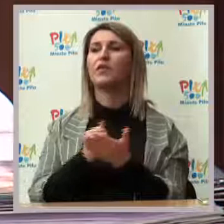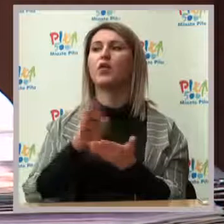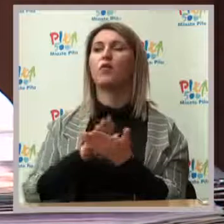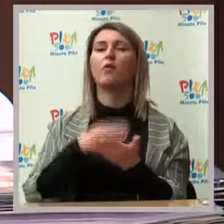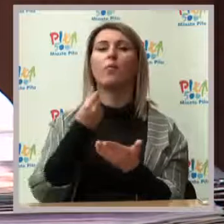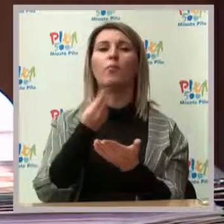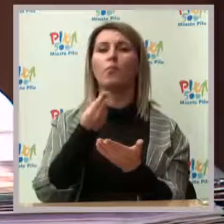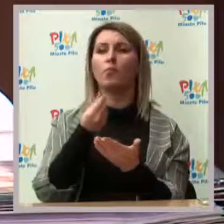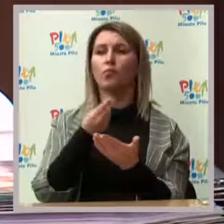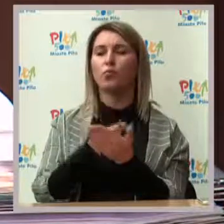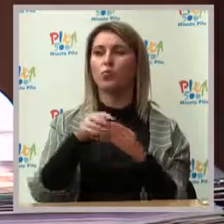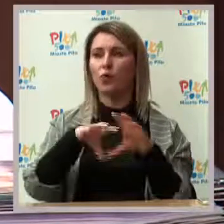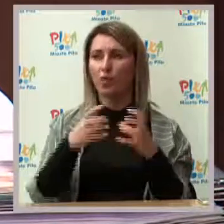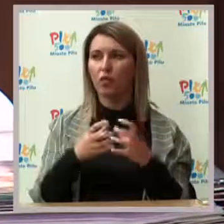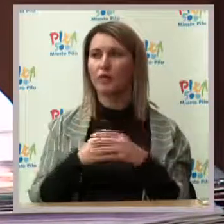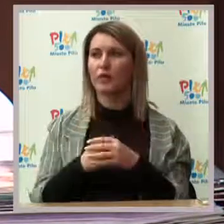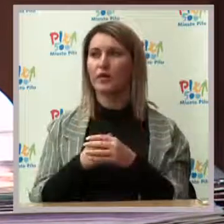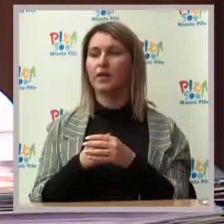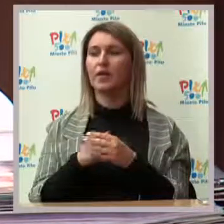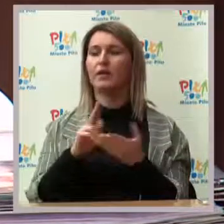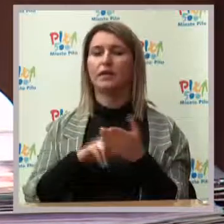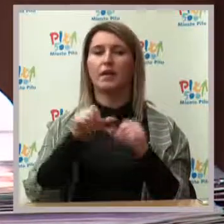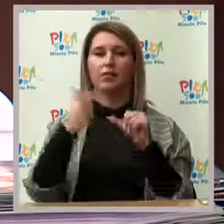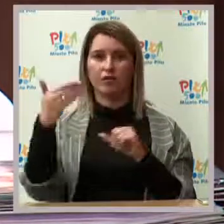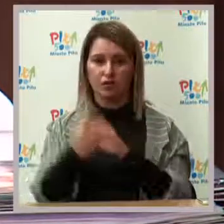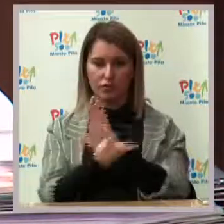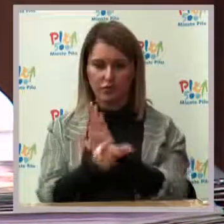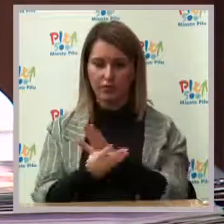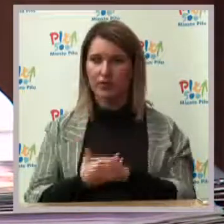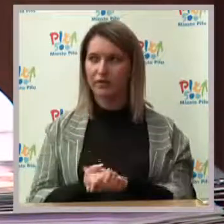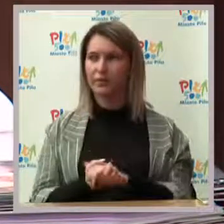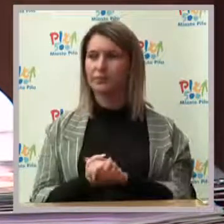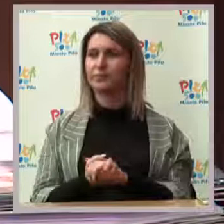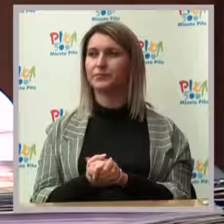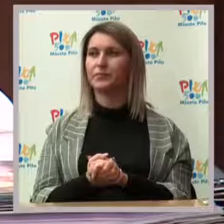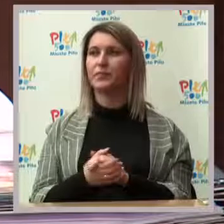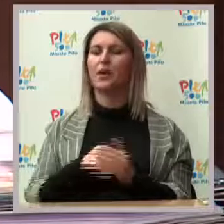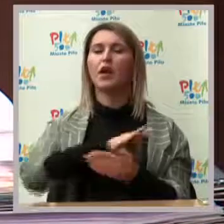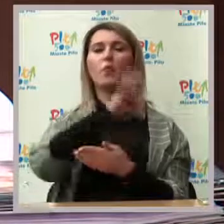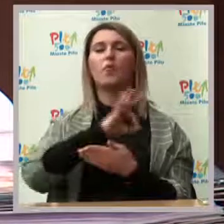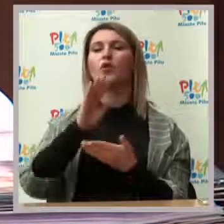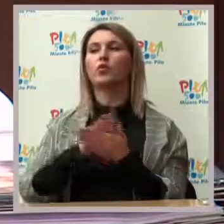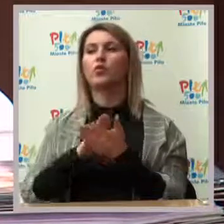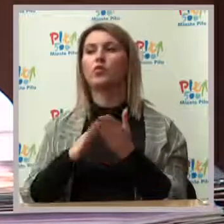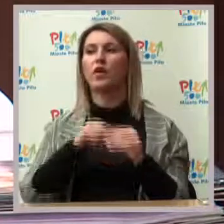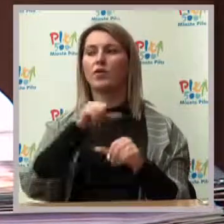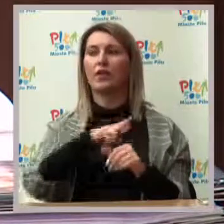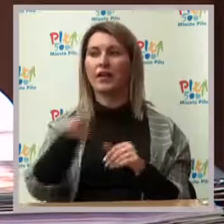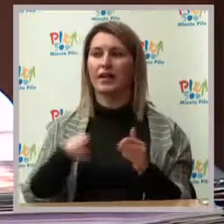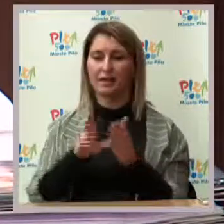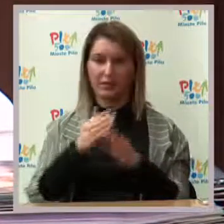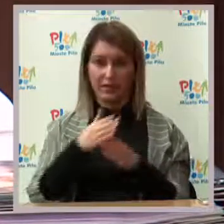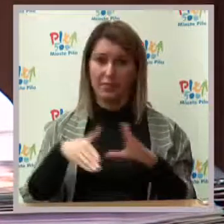na 2019 rok, druk numer 36. Projektu uchwały Rady Miasta Piły w sprawie